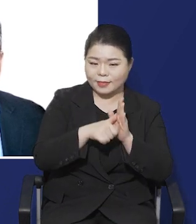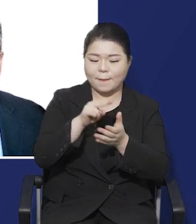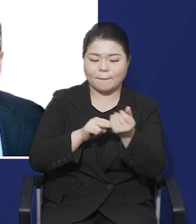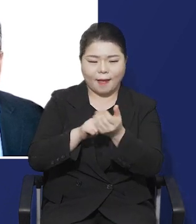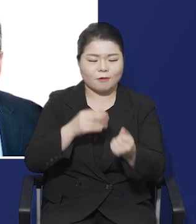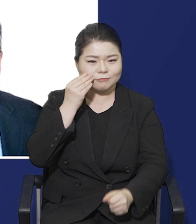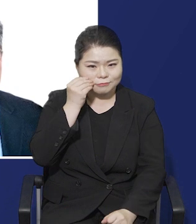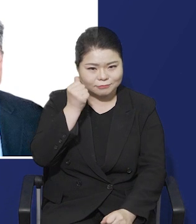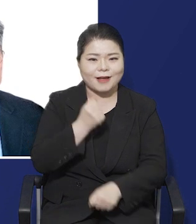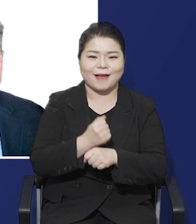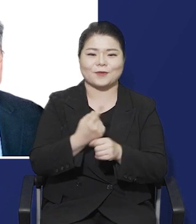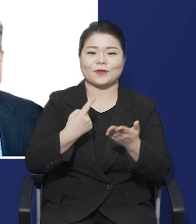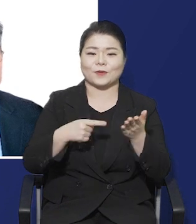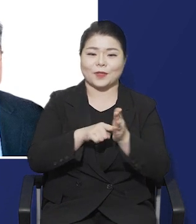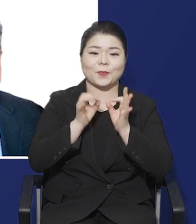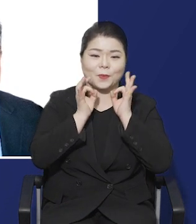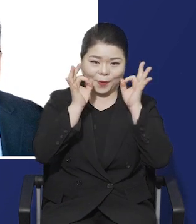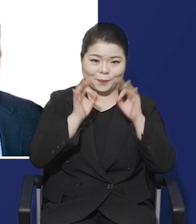증대가 이루어지도록 해야 합니다.